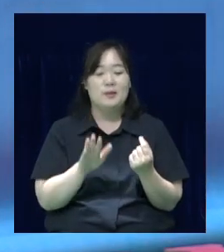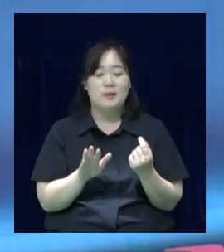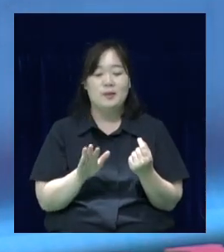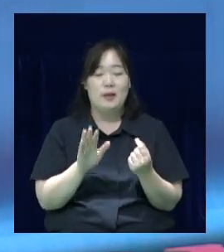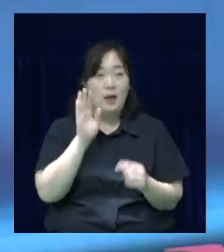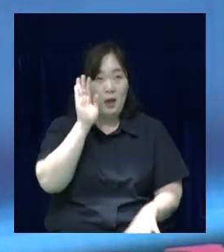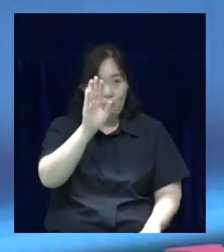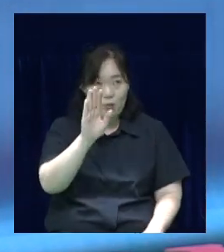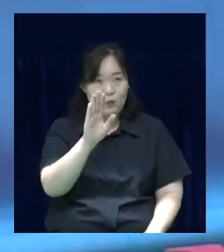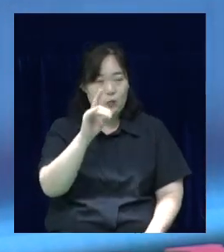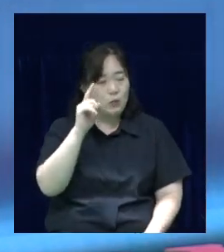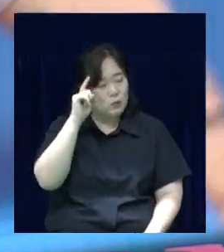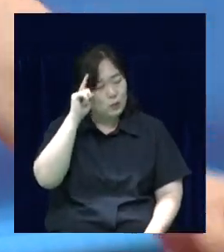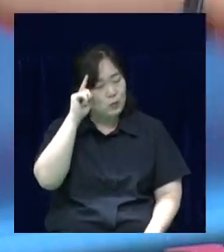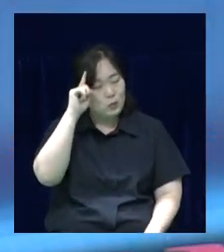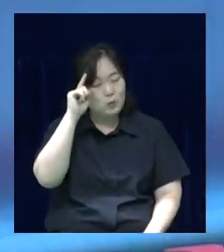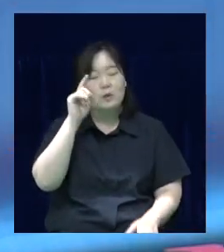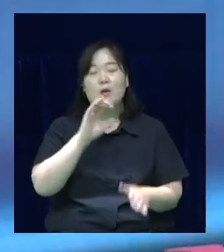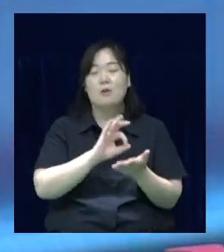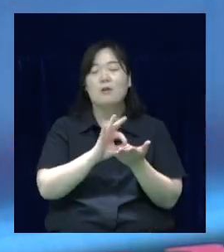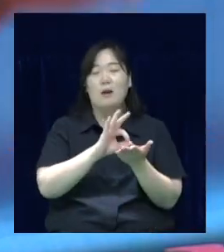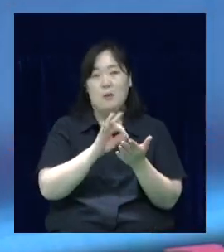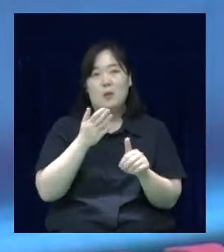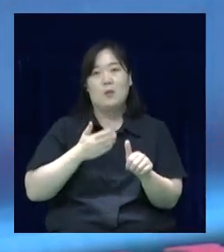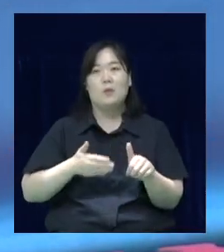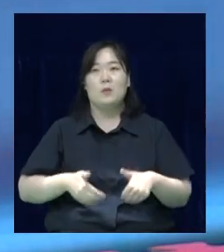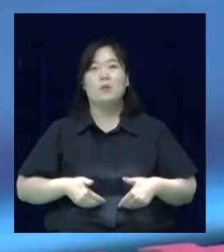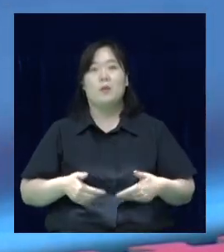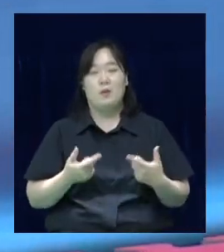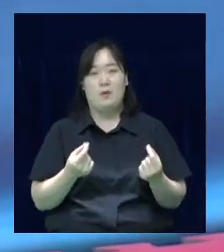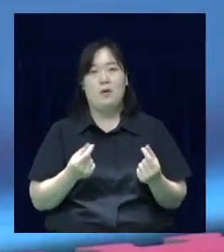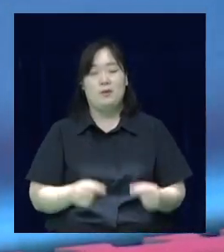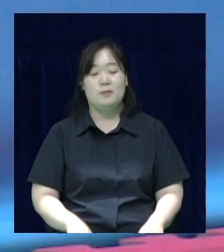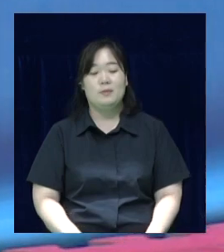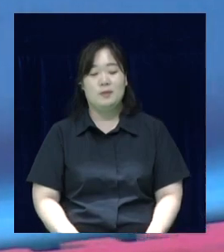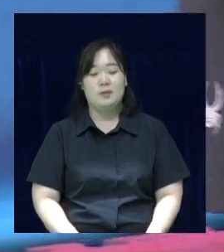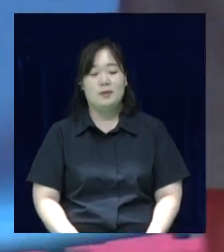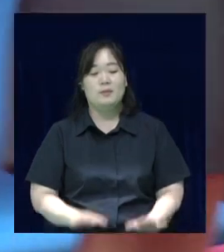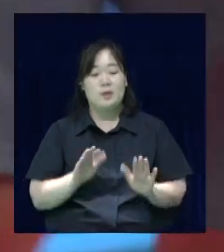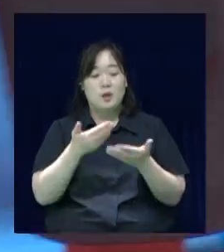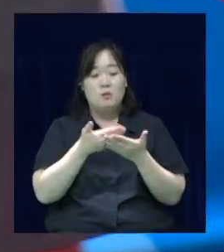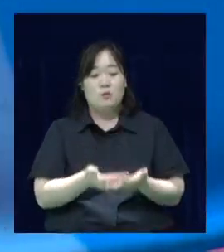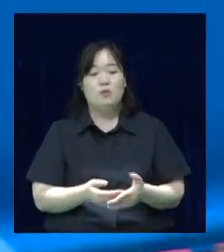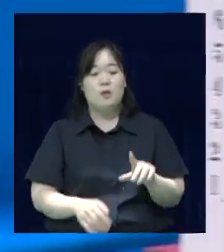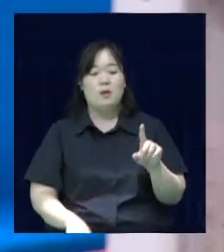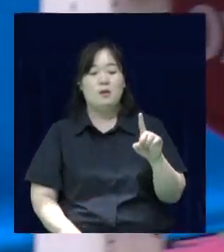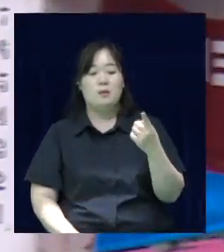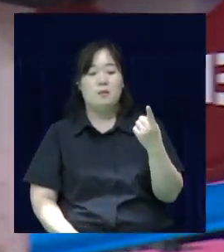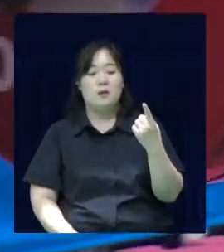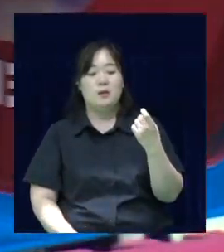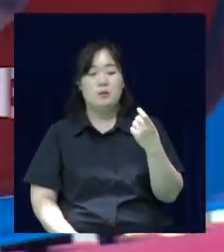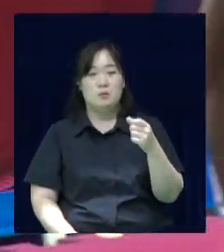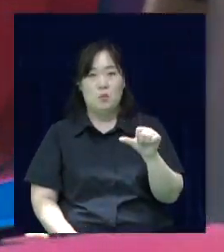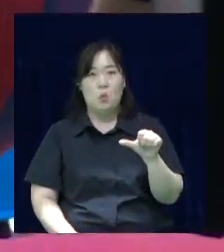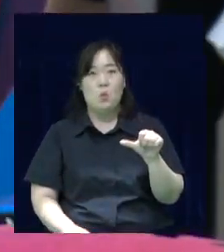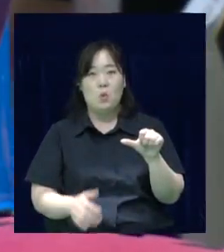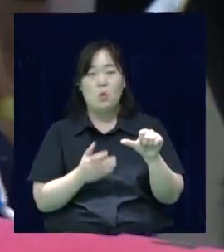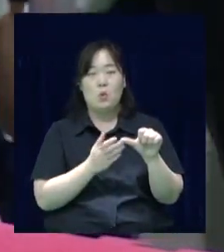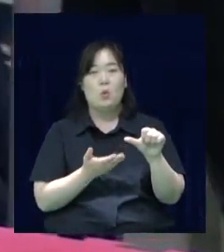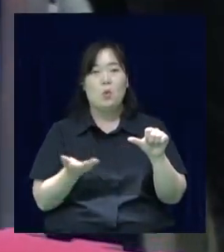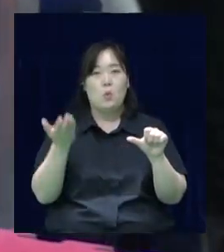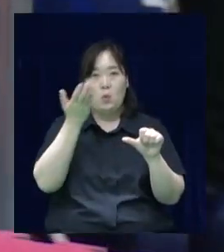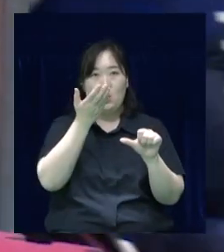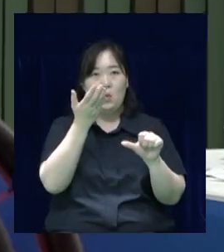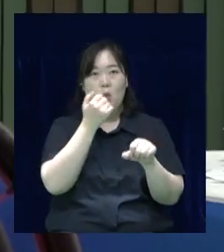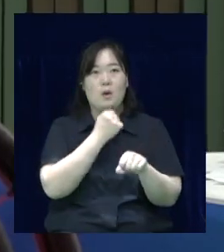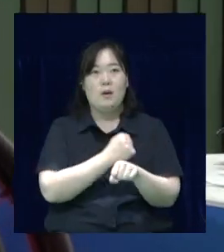되겠고요. 자, 일단 황찬호 선수는 100kg으로 파워리프팅 기록을 마무리 짓게 됐습니다. 네.